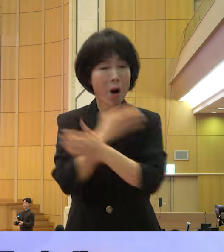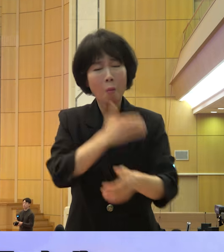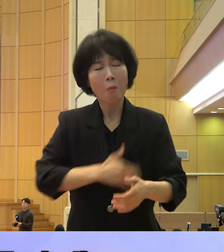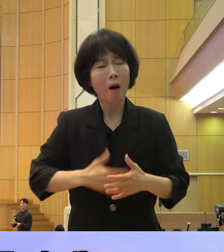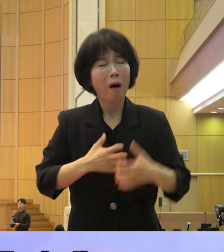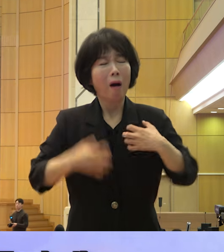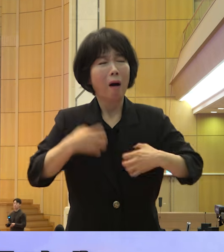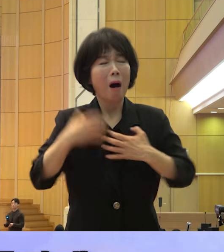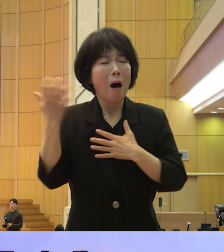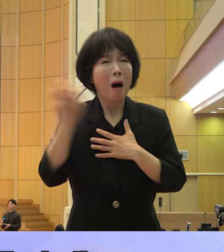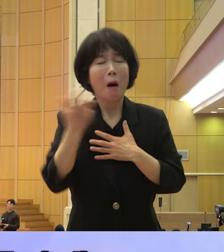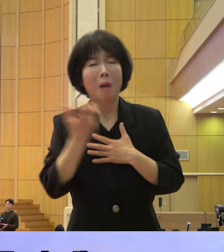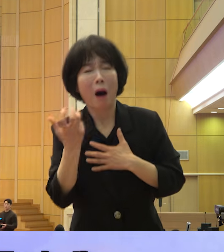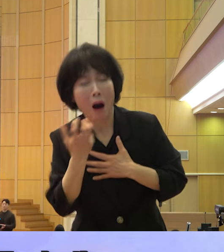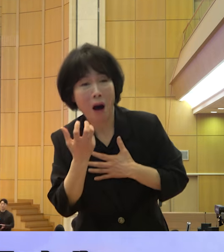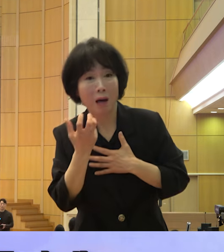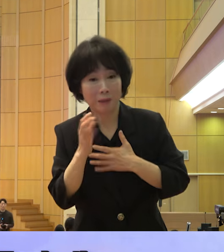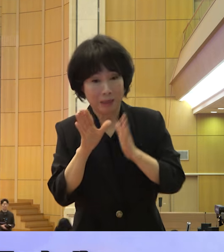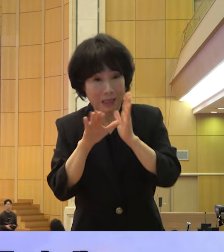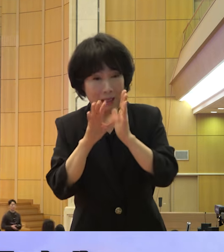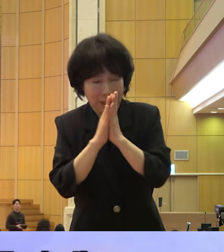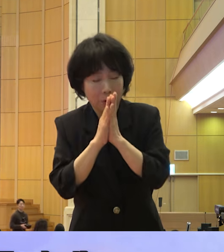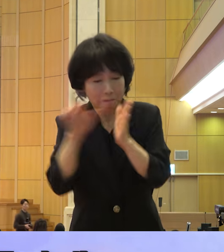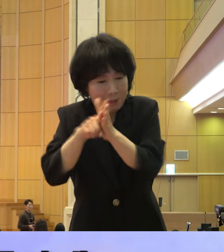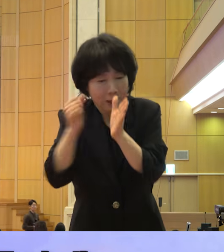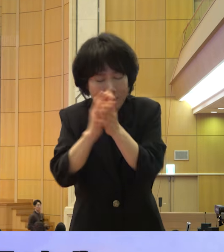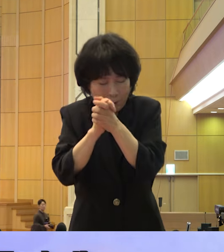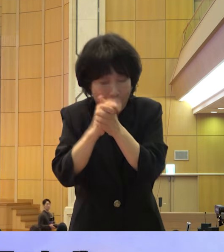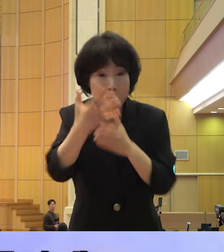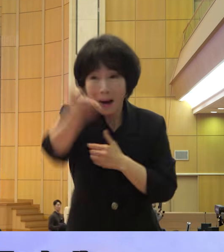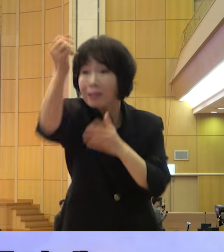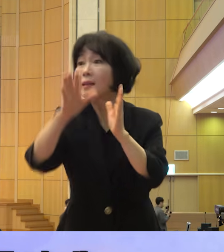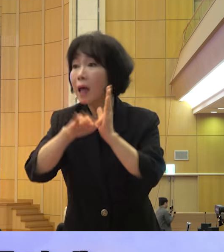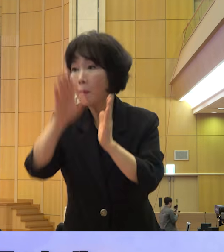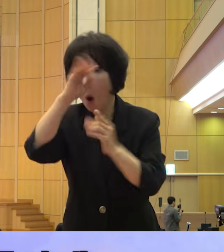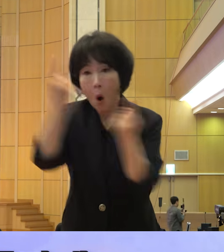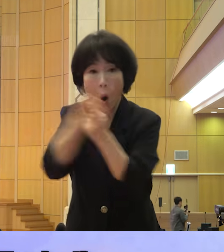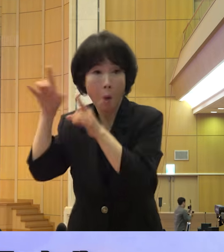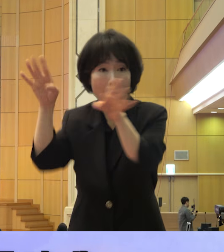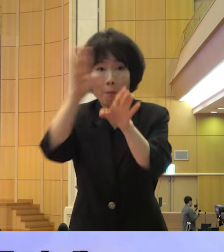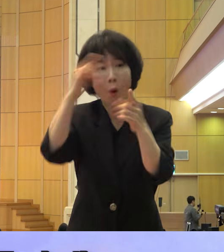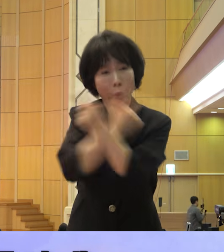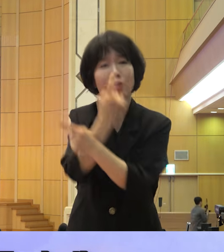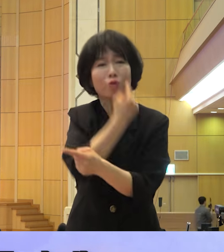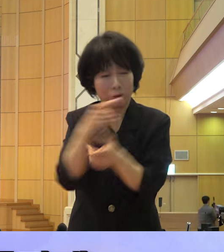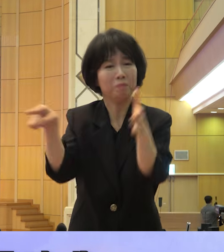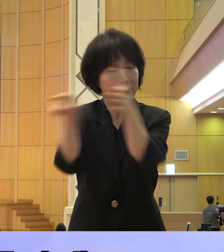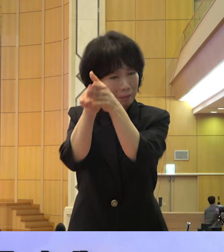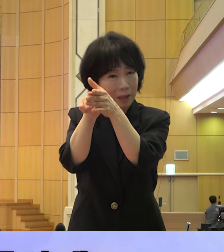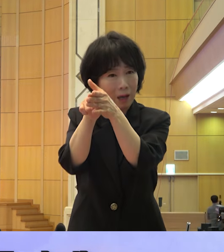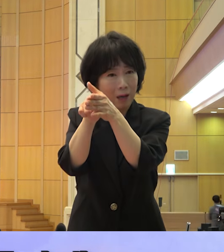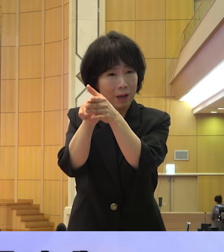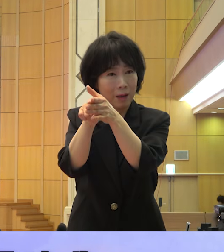몸이 아프신 분들은 이 시간 믿음으로 기도 받을 때 치유될 줄 믿습니다.